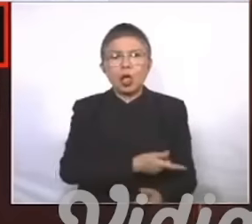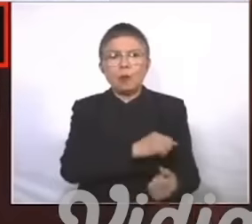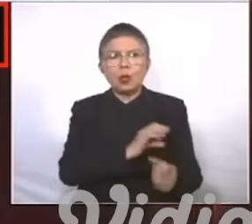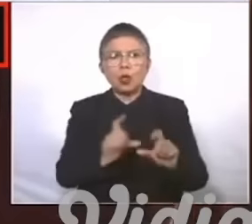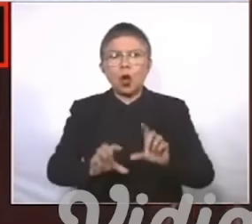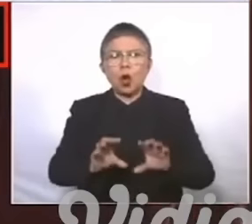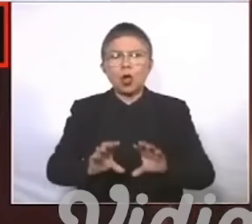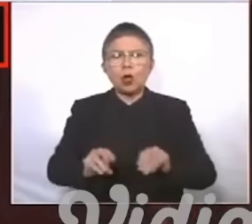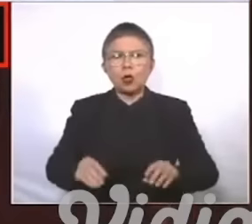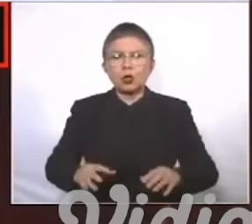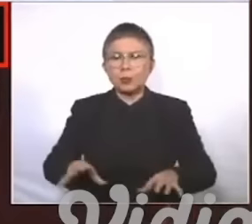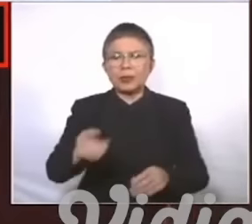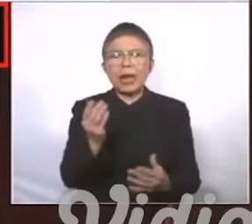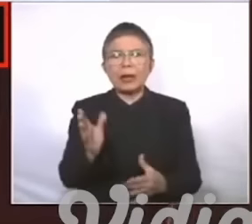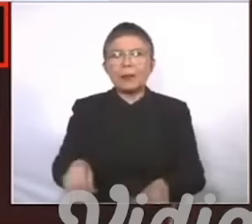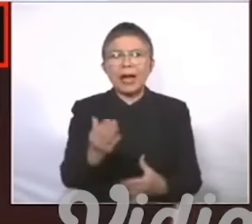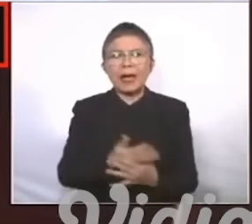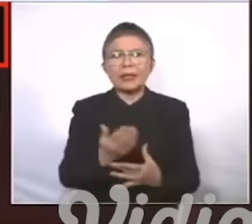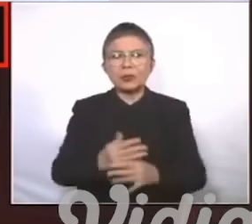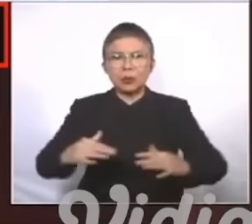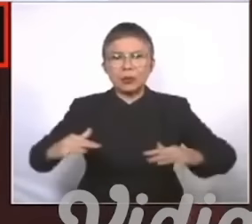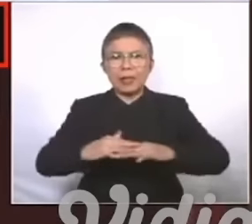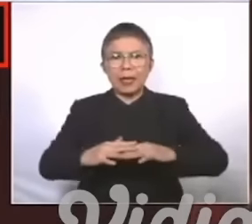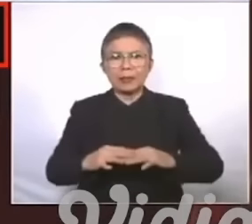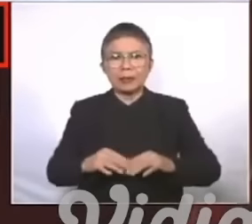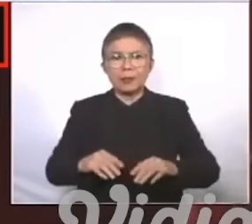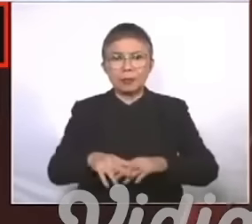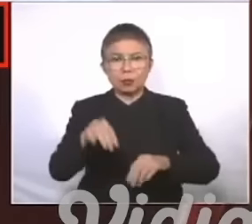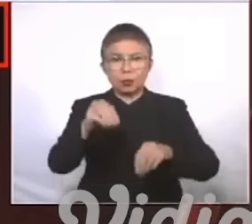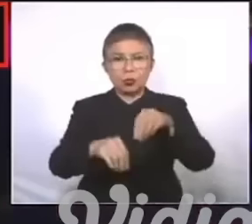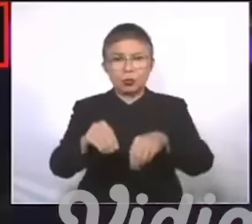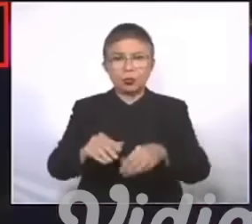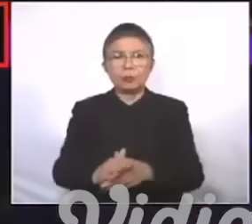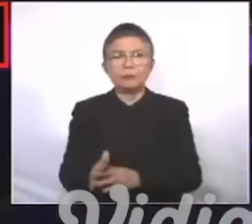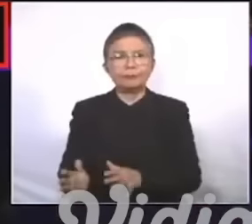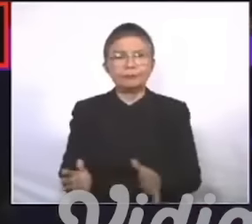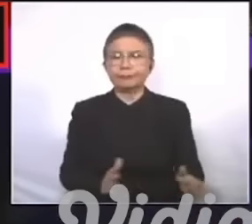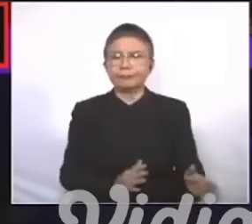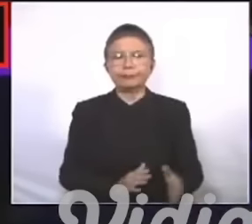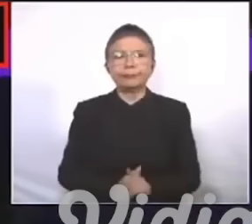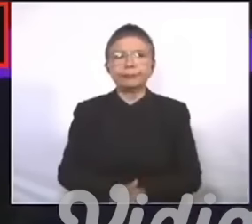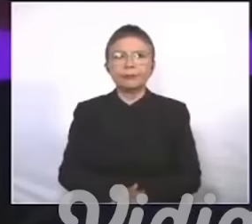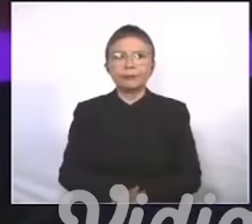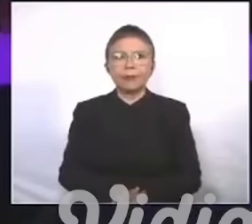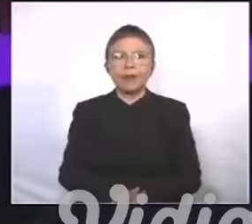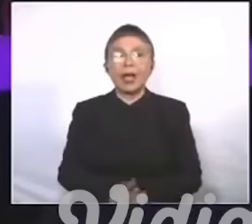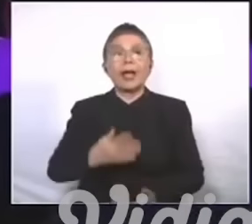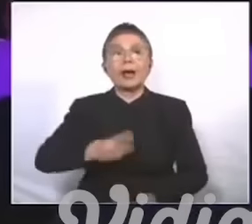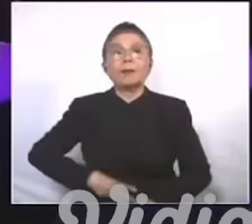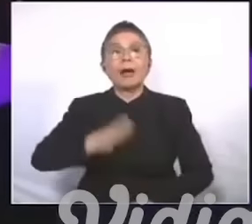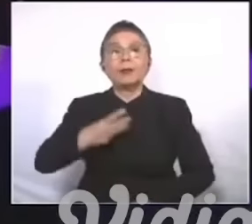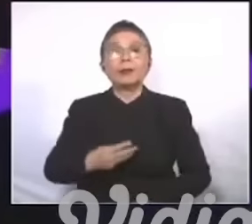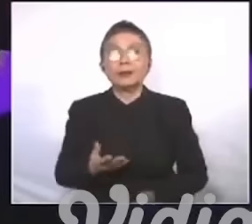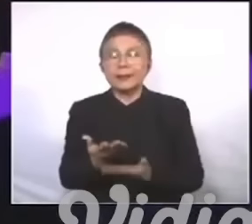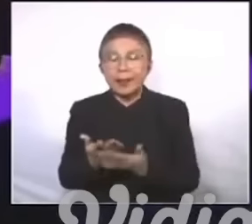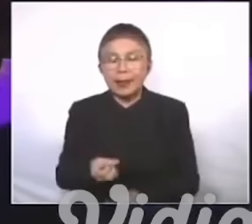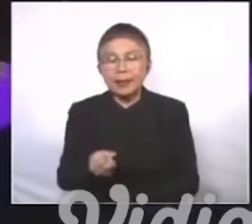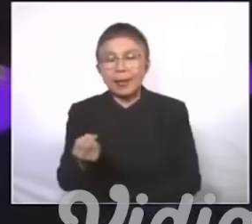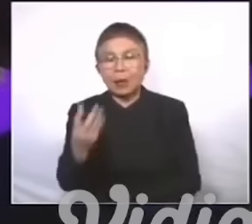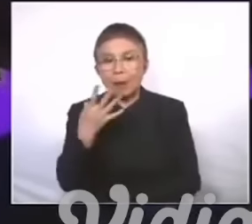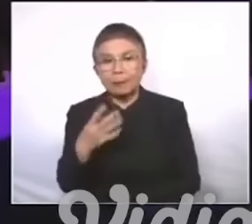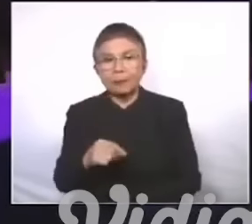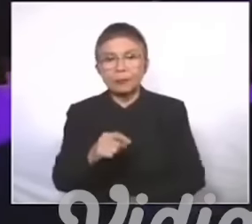untuk mengakses modal ekonomi. Terima kasih. Baik, silakan Pak Mahfud untuk menjawab. Waktu Anda untuk menjawab